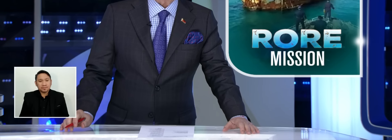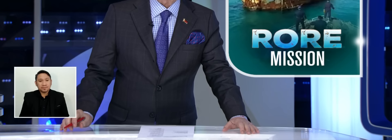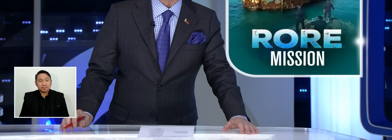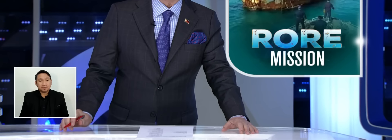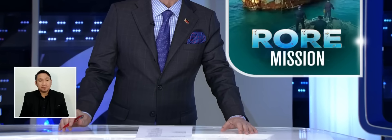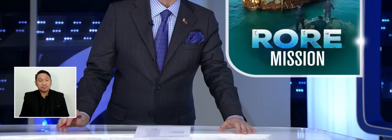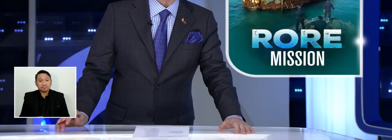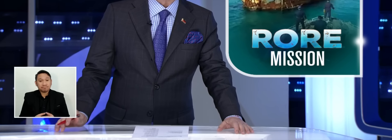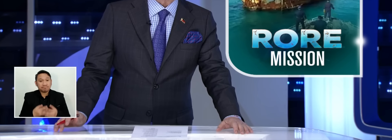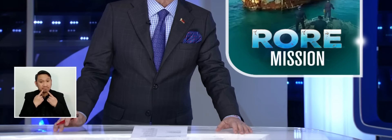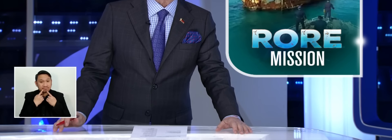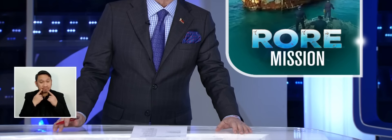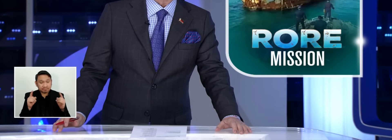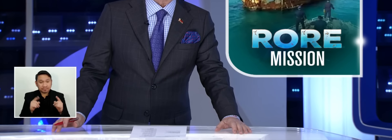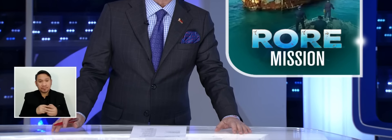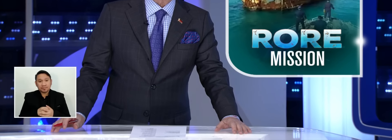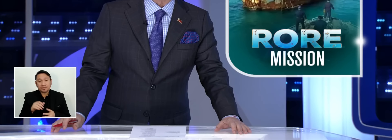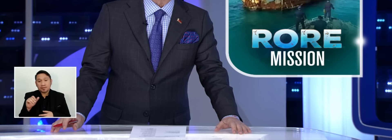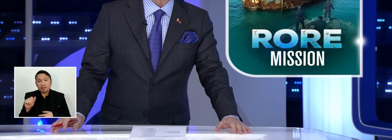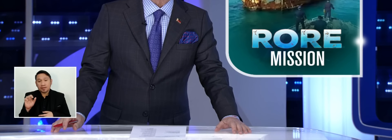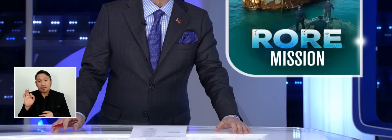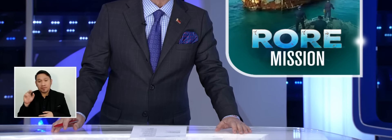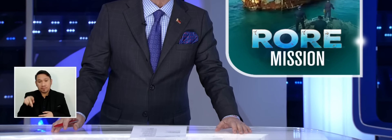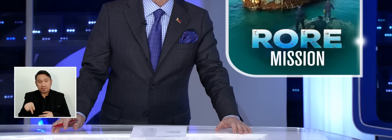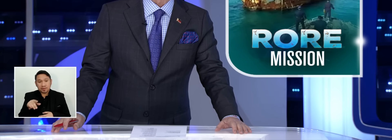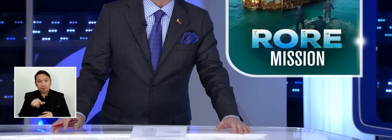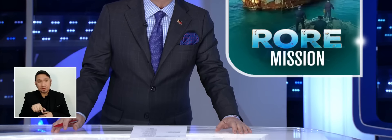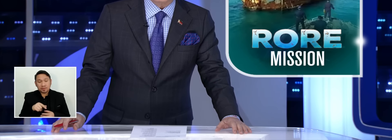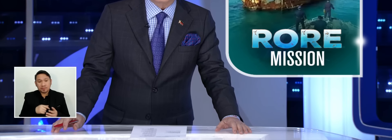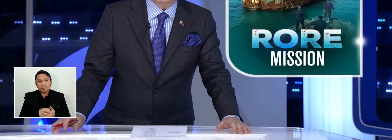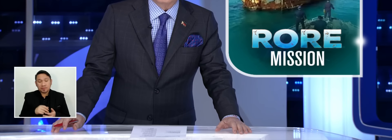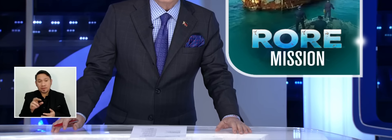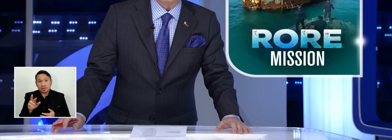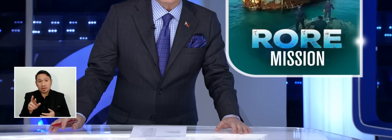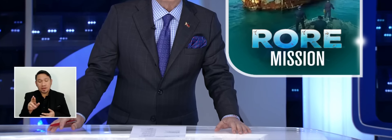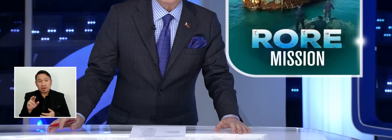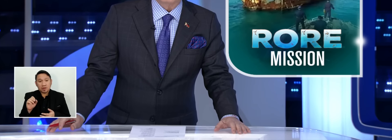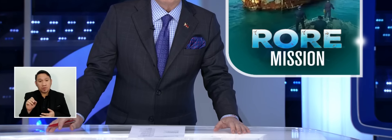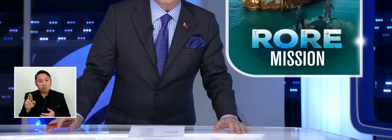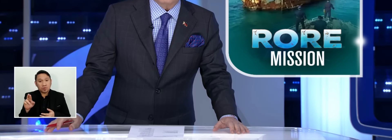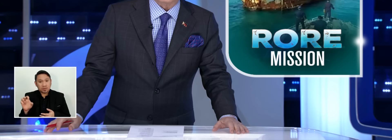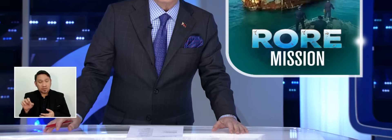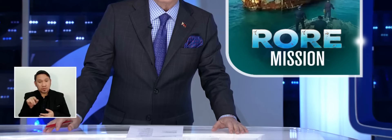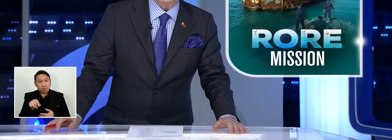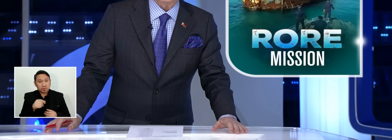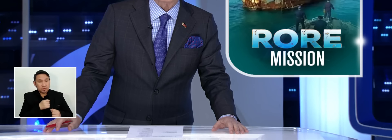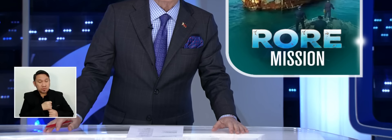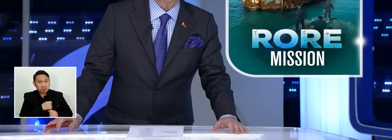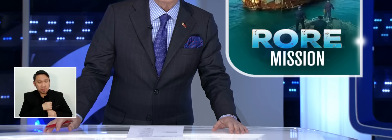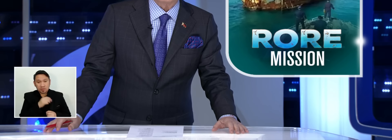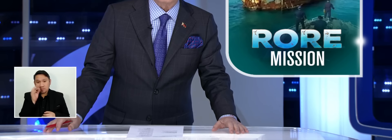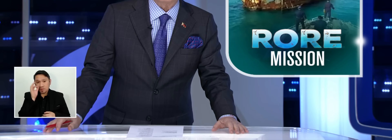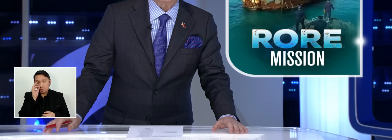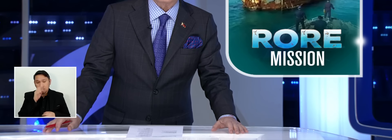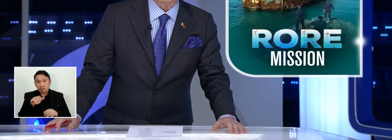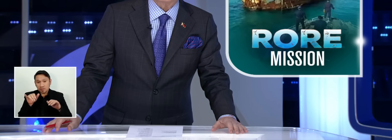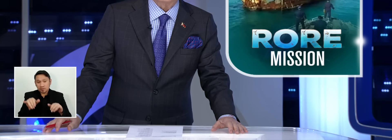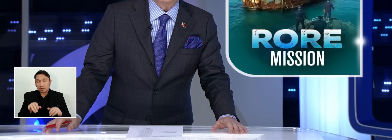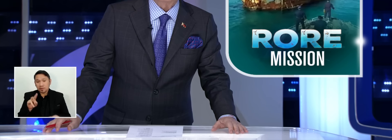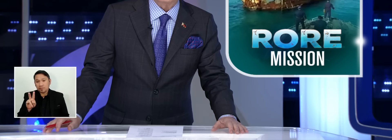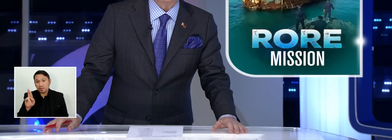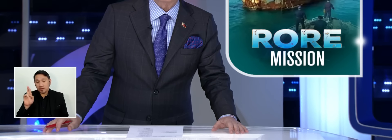Matagumpay na naisagawa ng Armed Forces of the Philippines ang rotation and supply mission sa mga sundalong Pinoy na nakaistasyon sa BRP